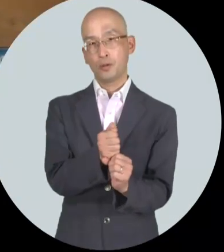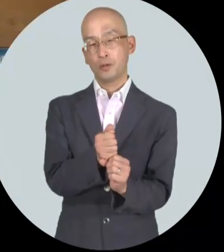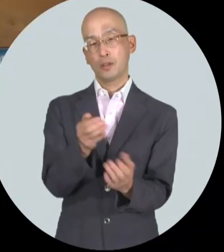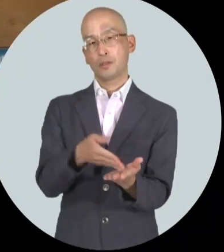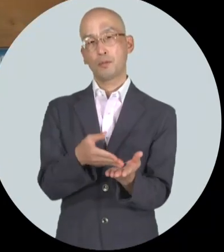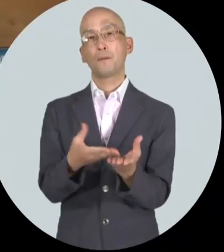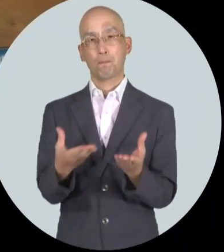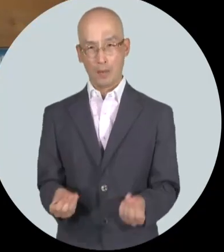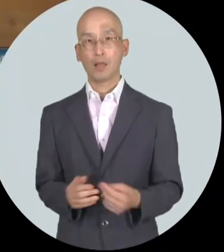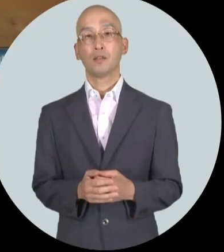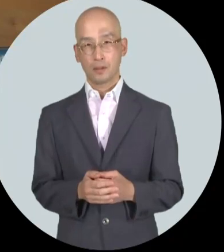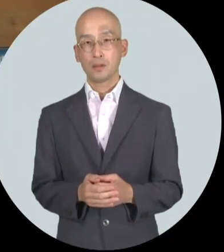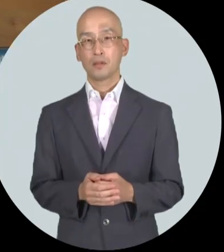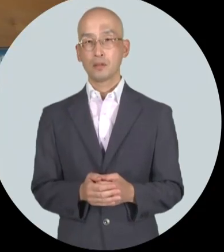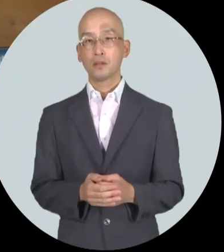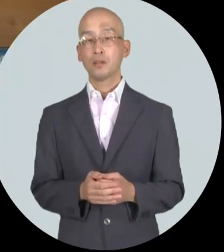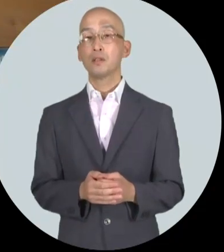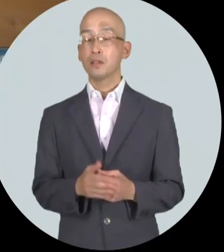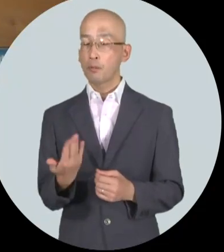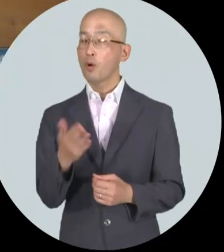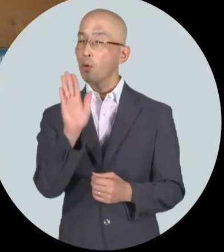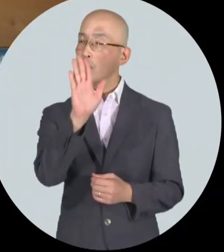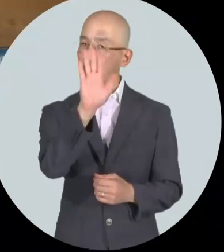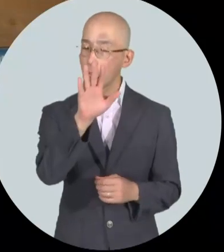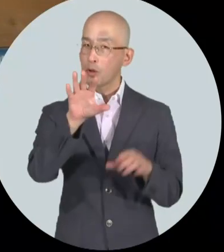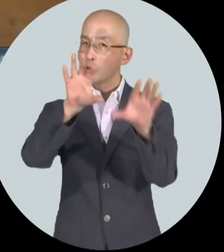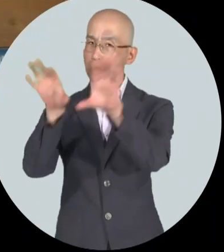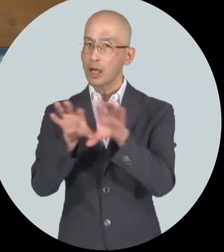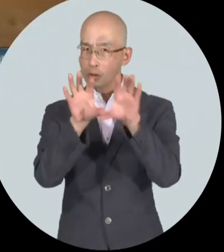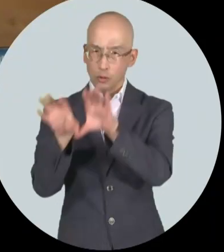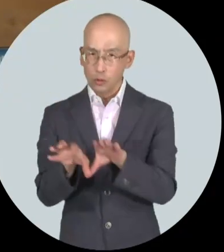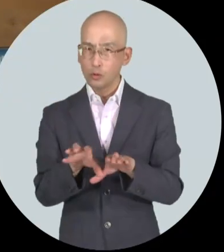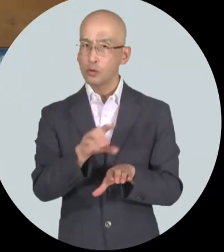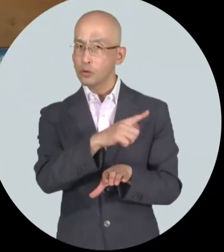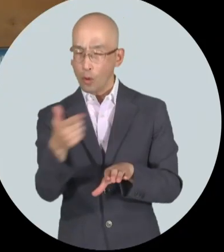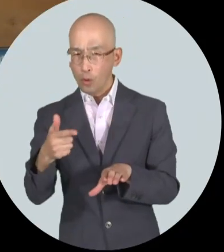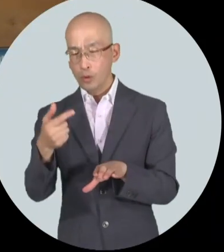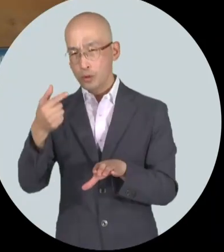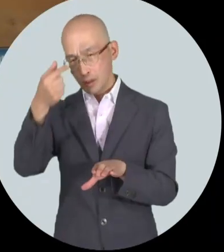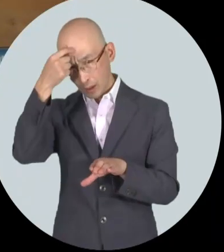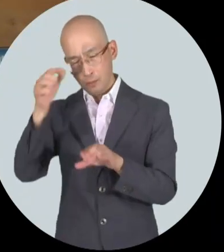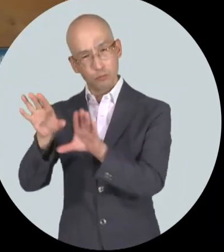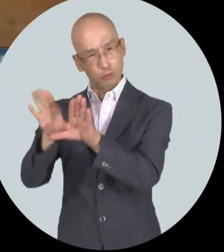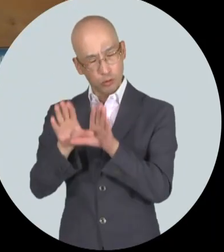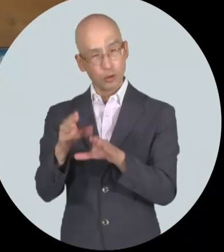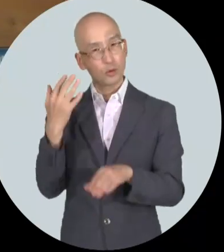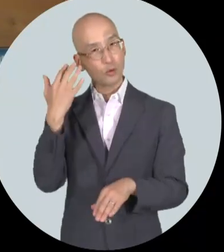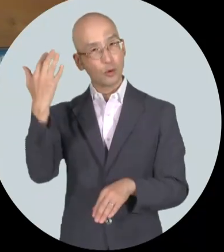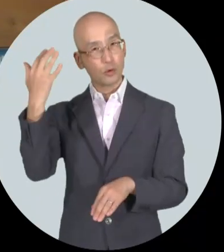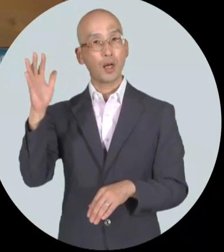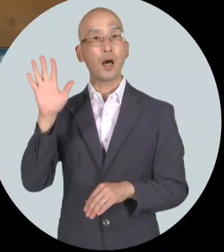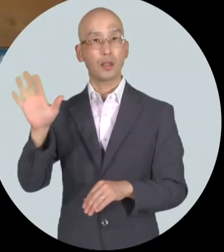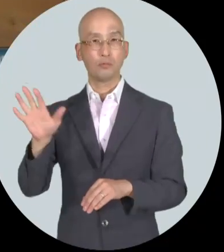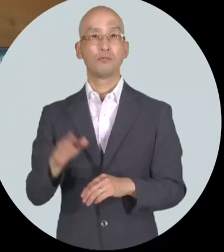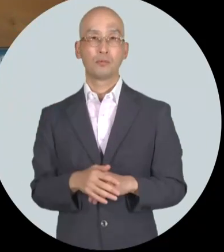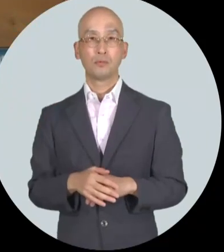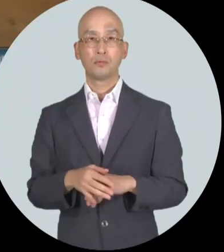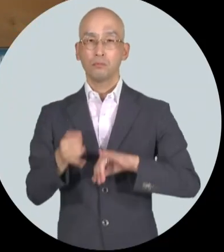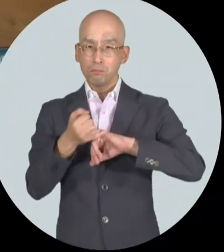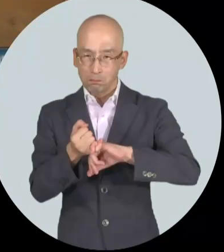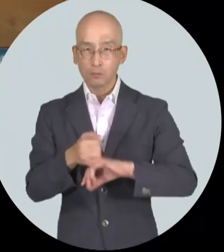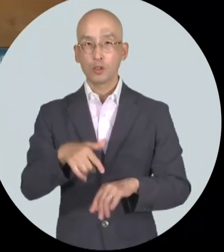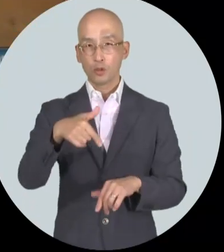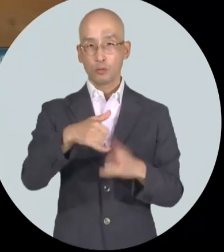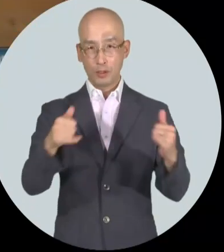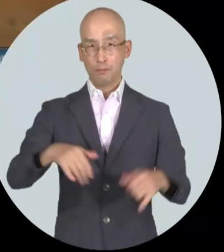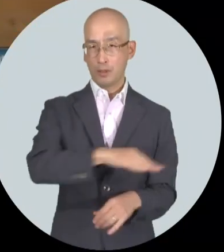まだ出水期であります。これからも台風等の被害が予想されますので、どうか府民の皆様には災害